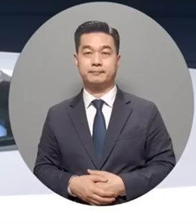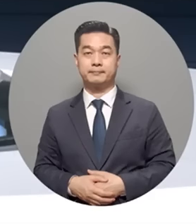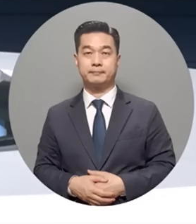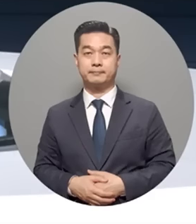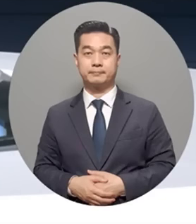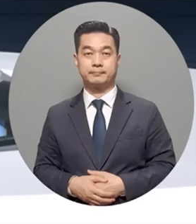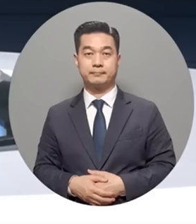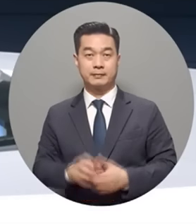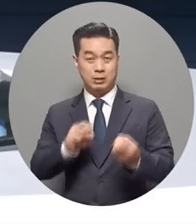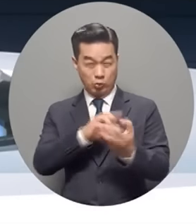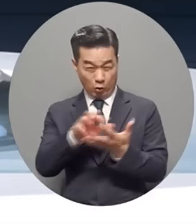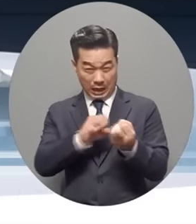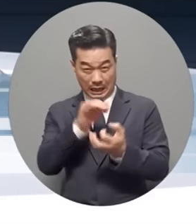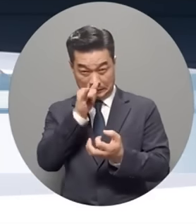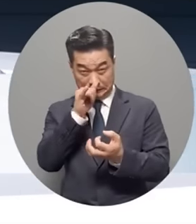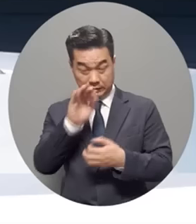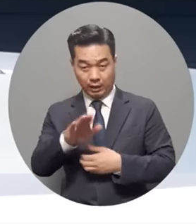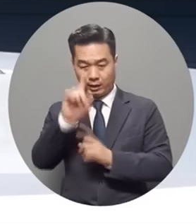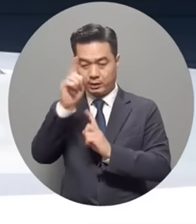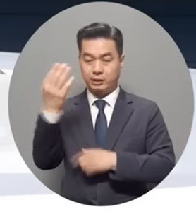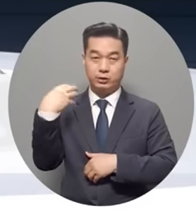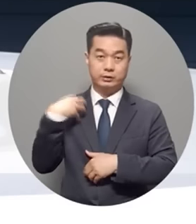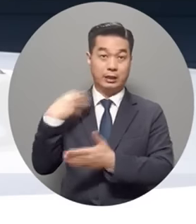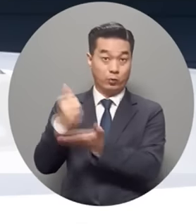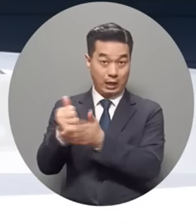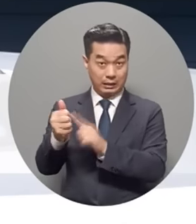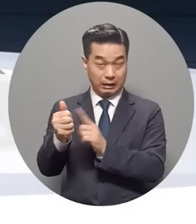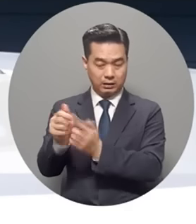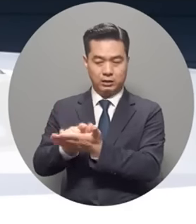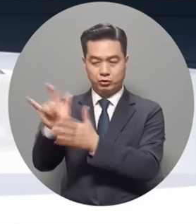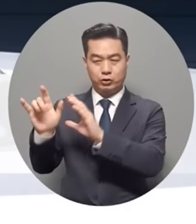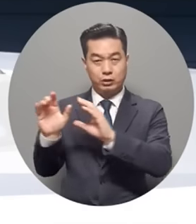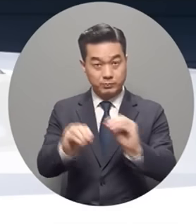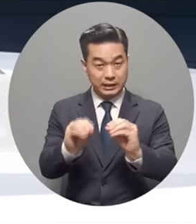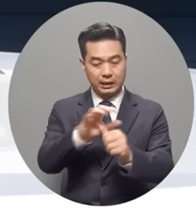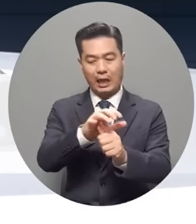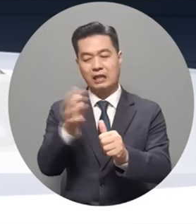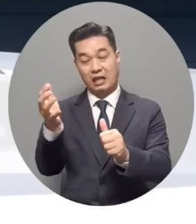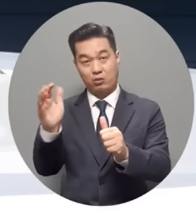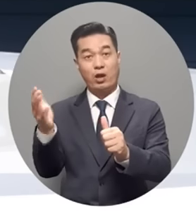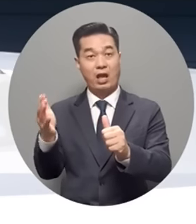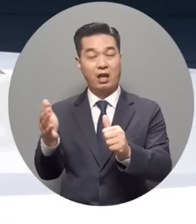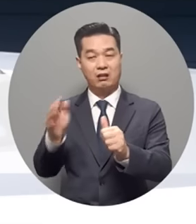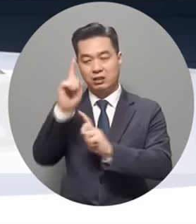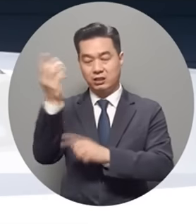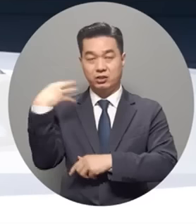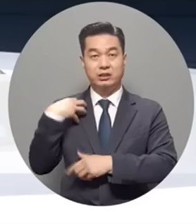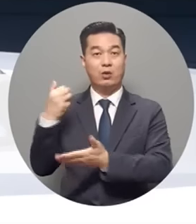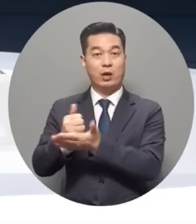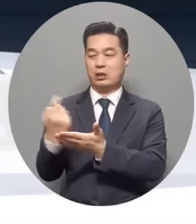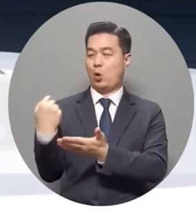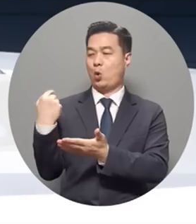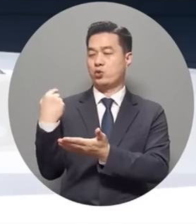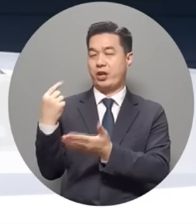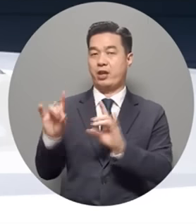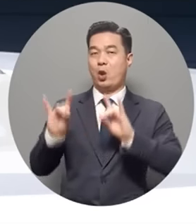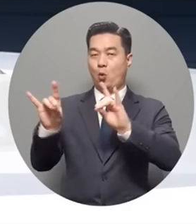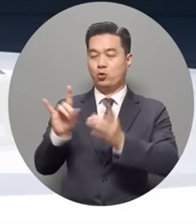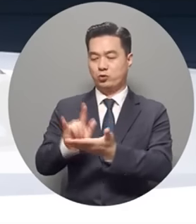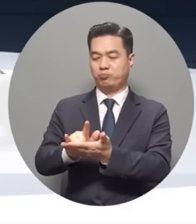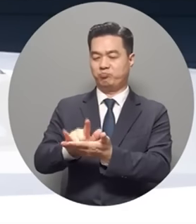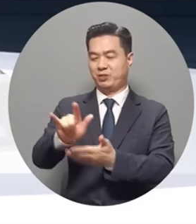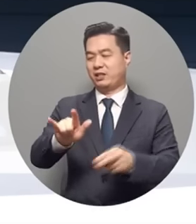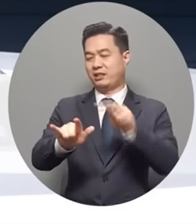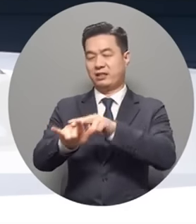자, 거센 논란에도 불구하고 이종섭 전 장관에게 내려진 출국 금지 조치는 해제됐고 이 전 장관은 결국 어제 호주행 비행기를